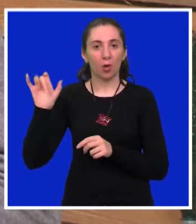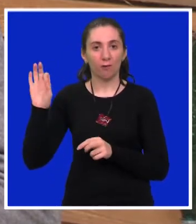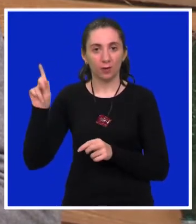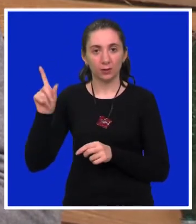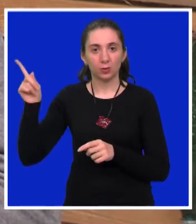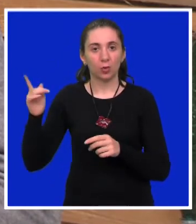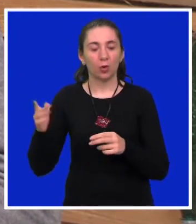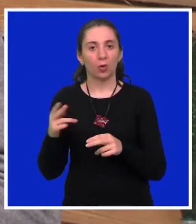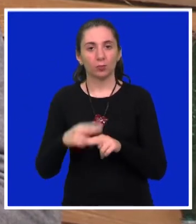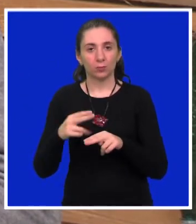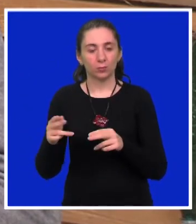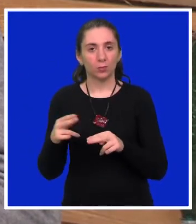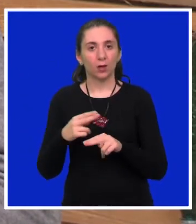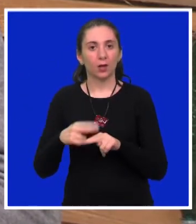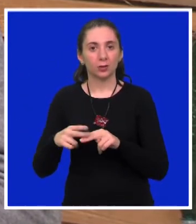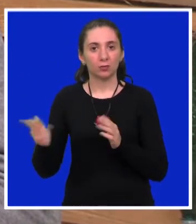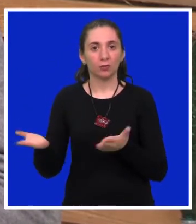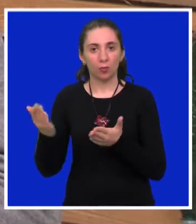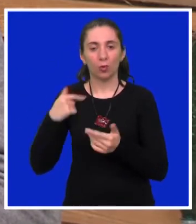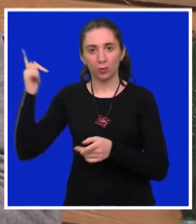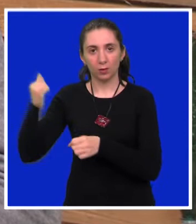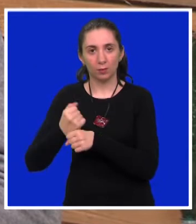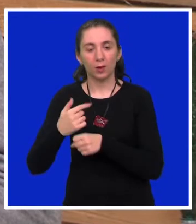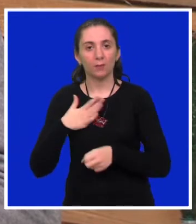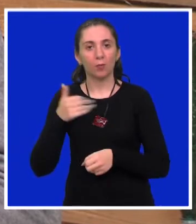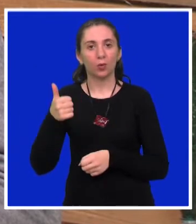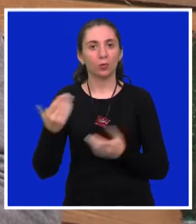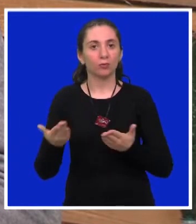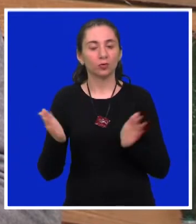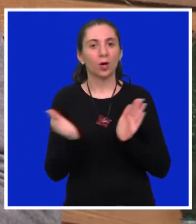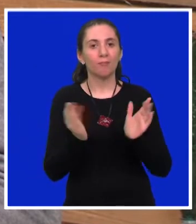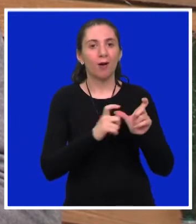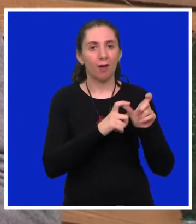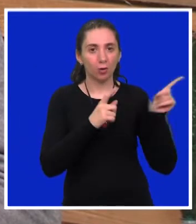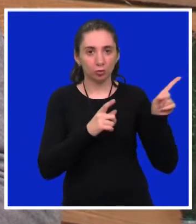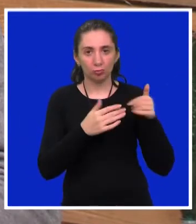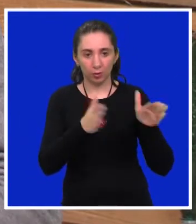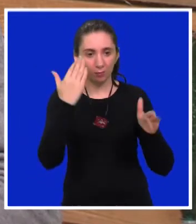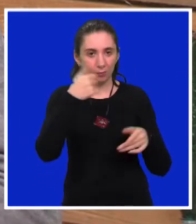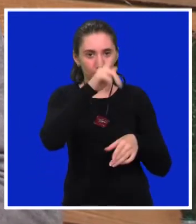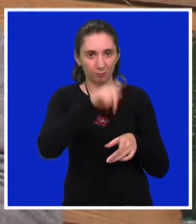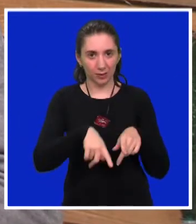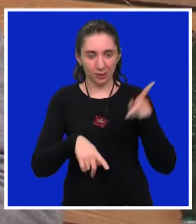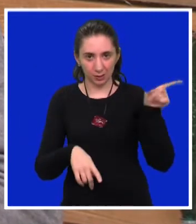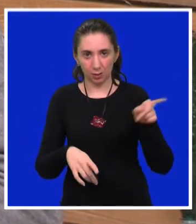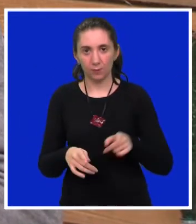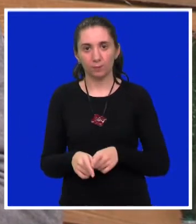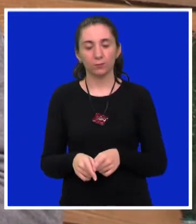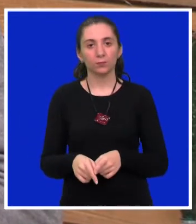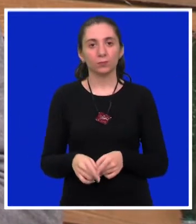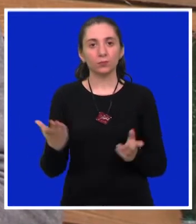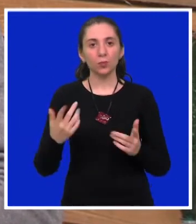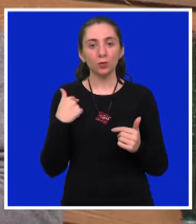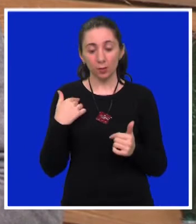je reciklažno dvorište koje je dolje napravljeno. Mi imamo inače jedno reciklažno dvorište u Maloj Švarči koje je otvoreno prije mjesec dana.